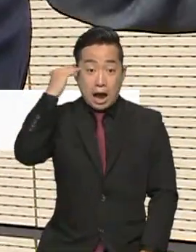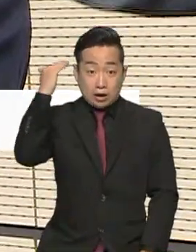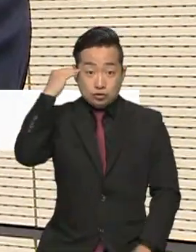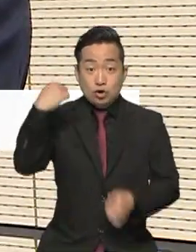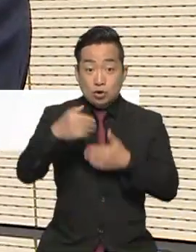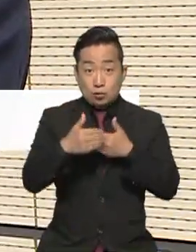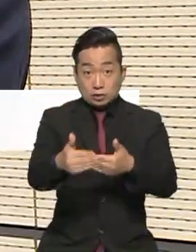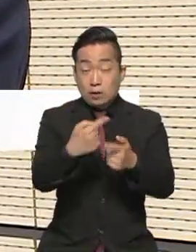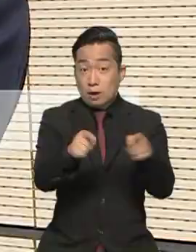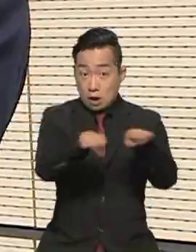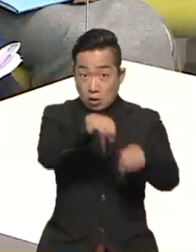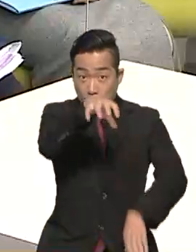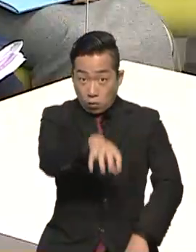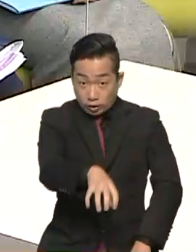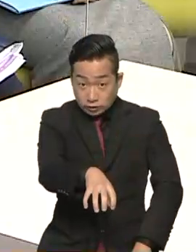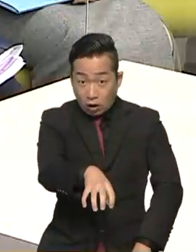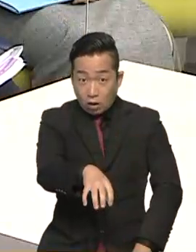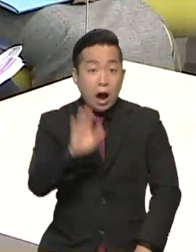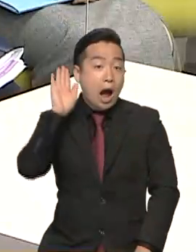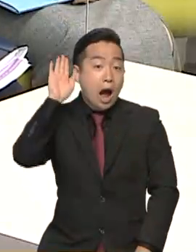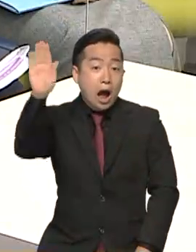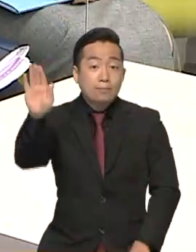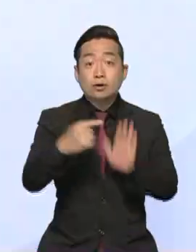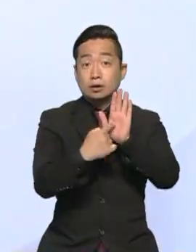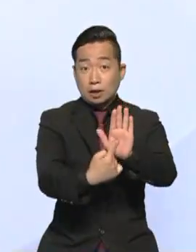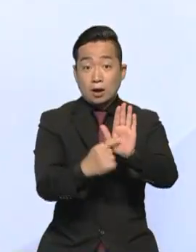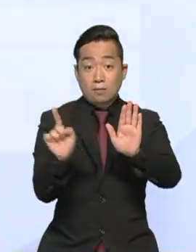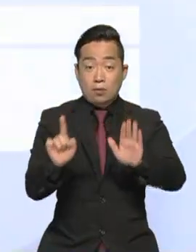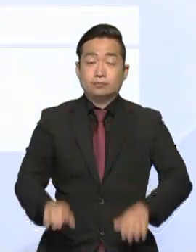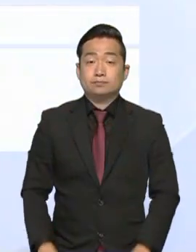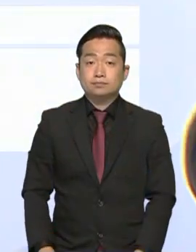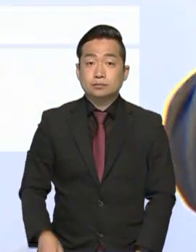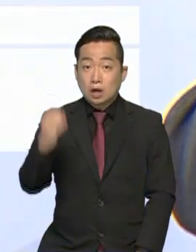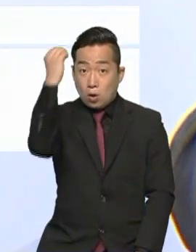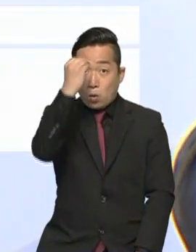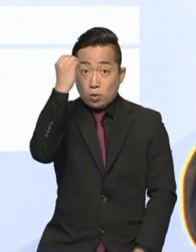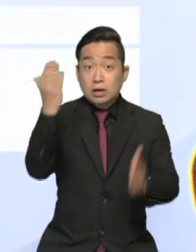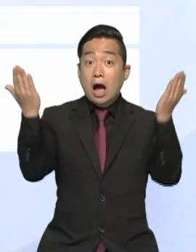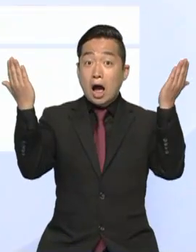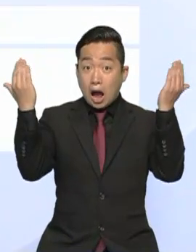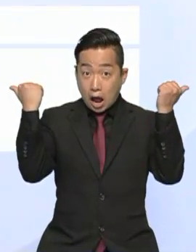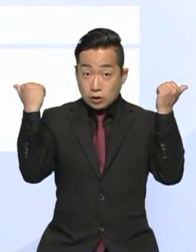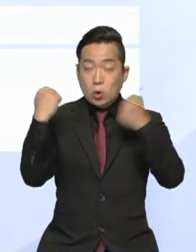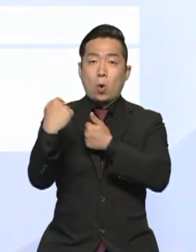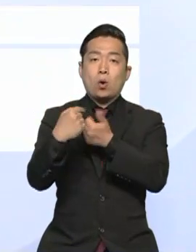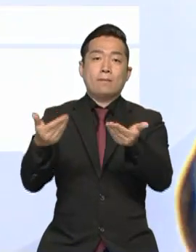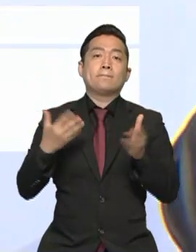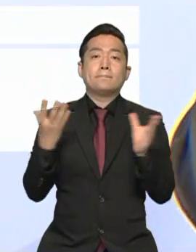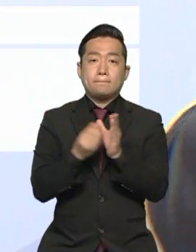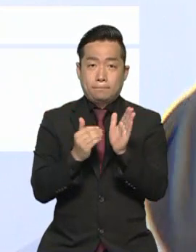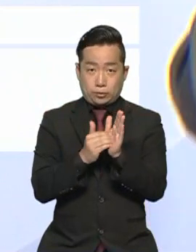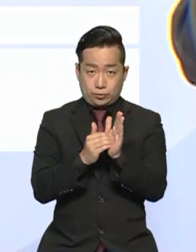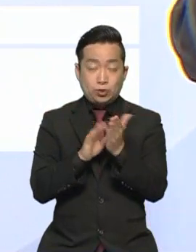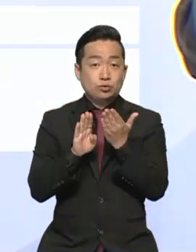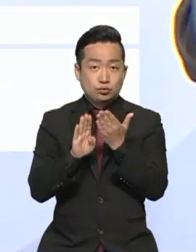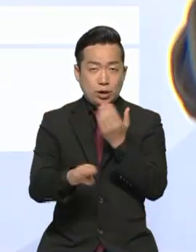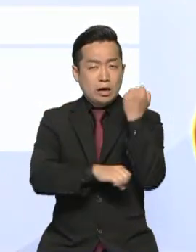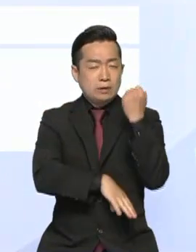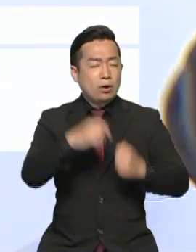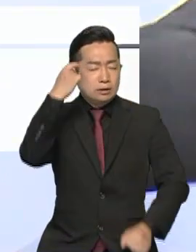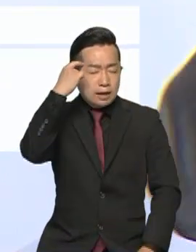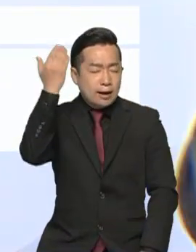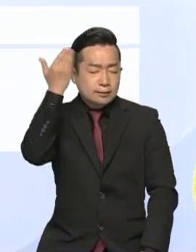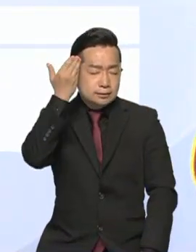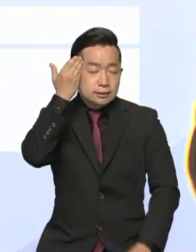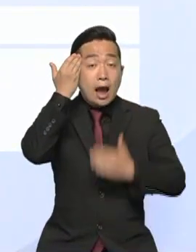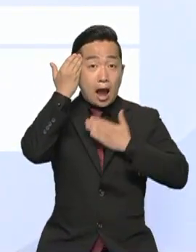한국교육과정평가원은 앞서 수능 출제 방향을 이렇게 밝혔는데 고등학교 교육과정을 충실히 이수하고 기본 개념에 대한